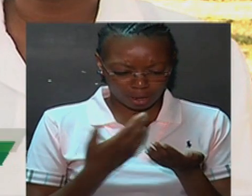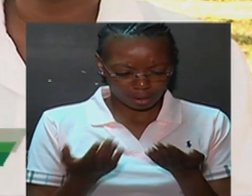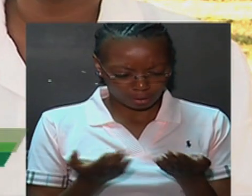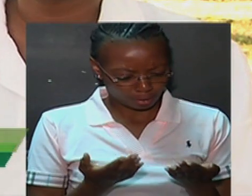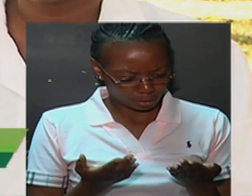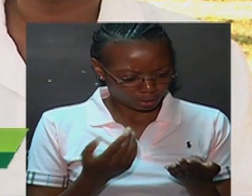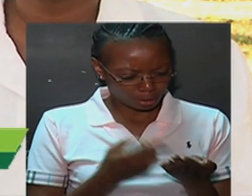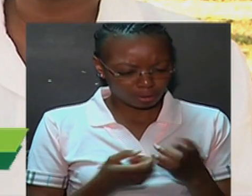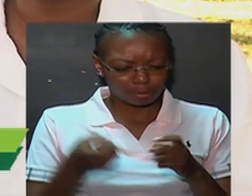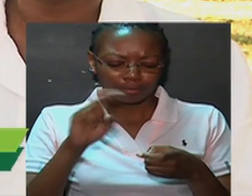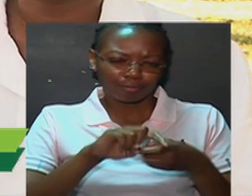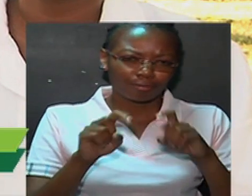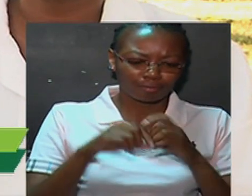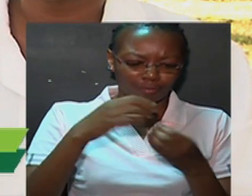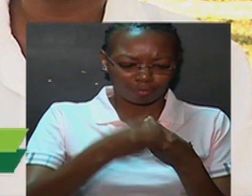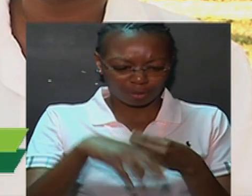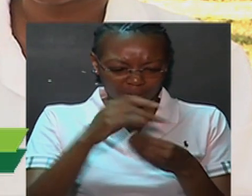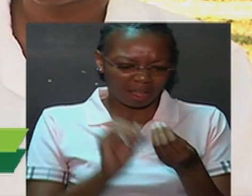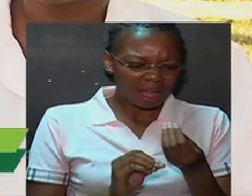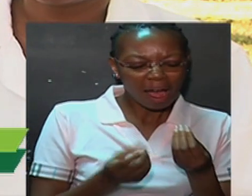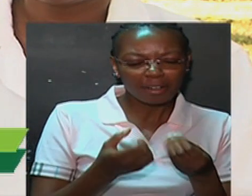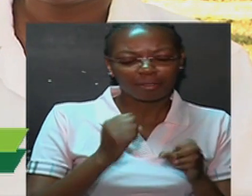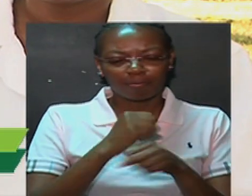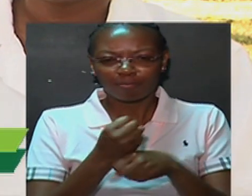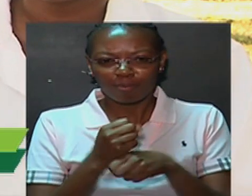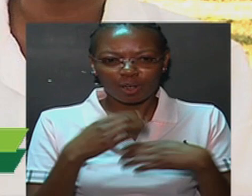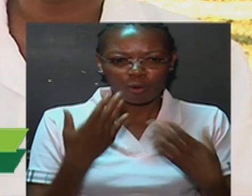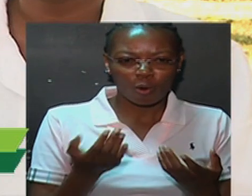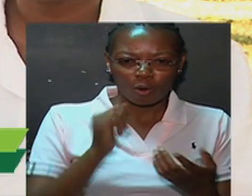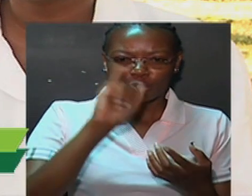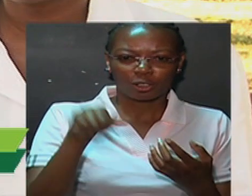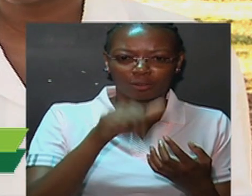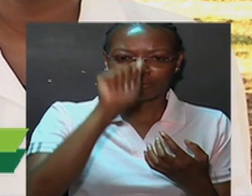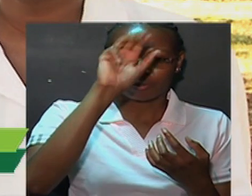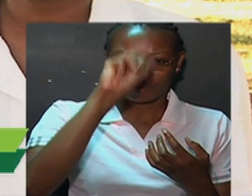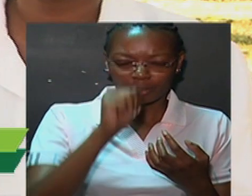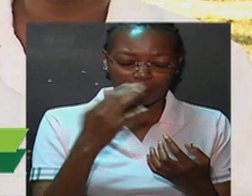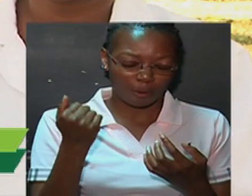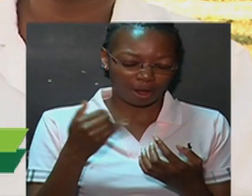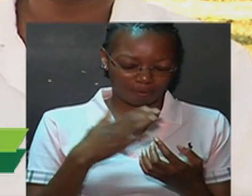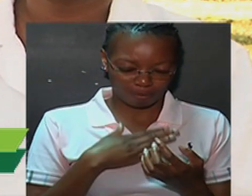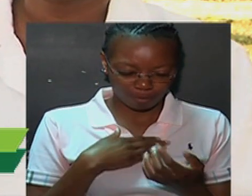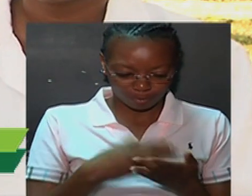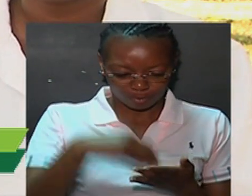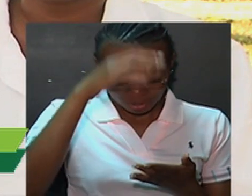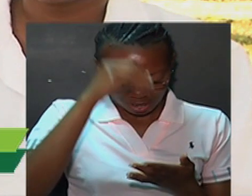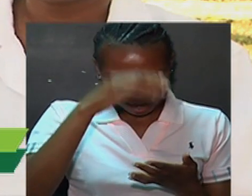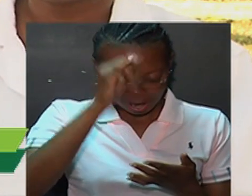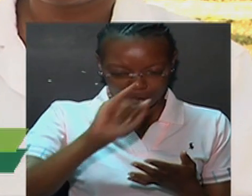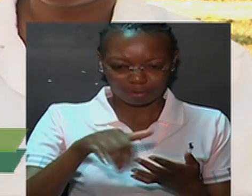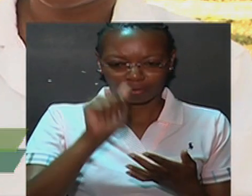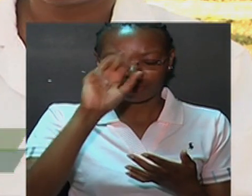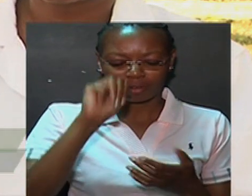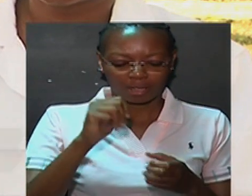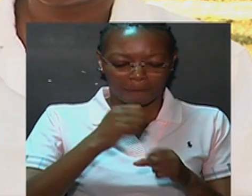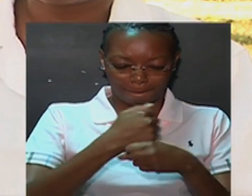Tutafanya value addition ya ndizi. Tutengeneze banana jam kwa sababu nimesoma kutengeneza banana jam. Pia